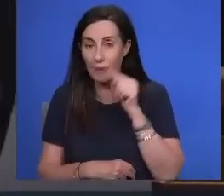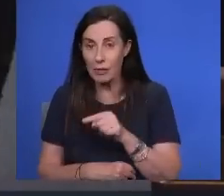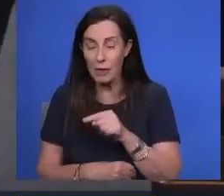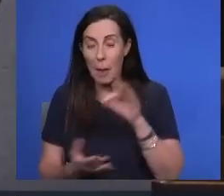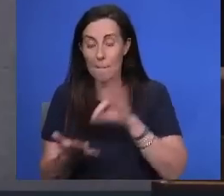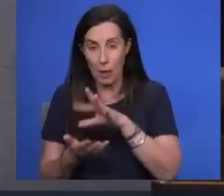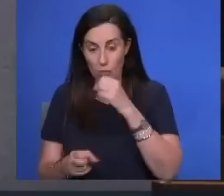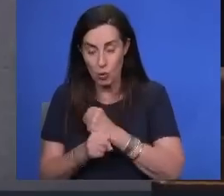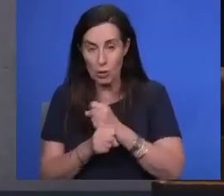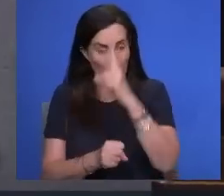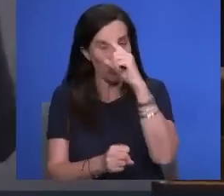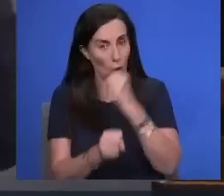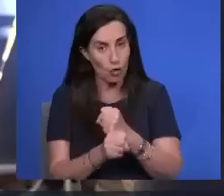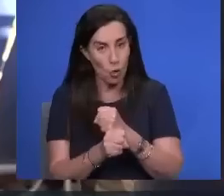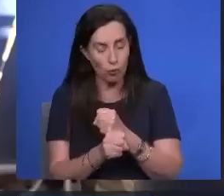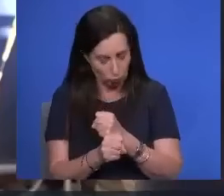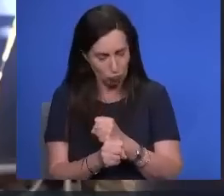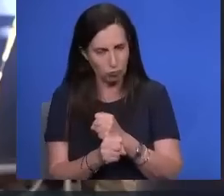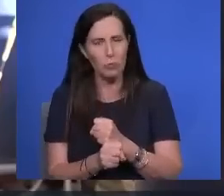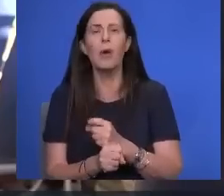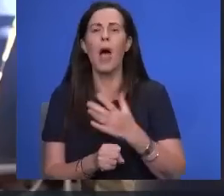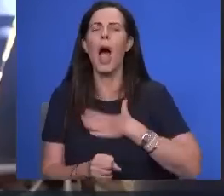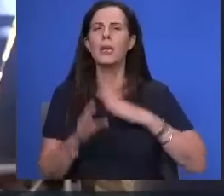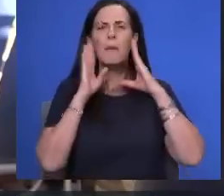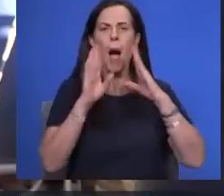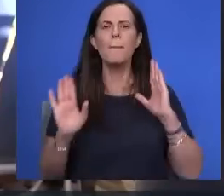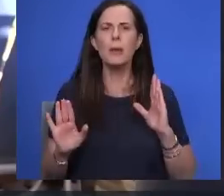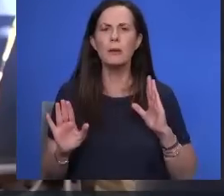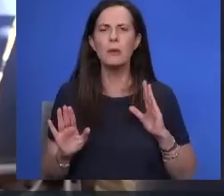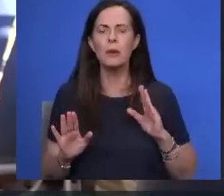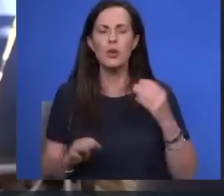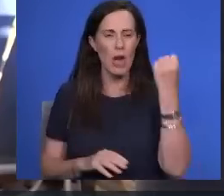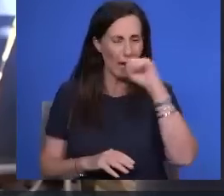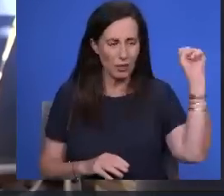שהוא יעשה בנחישות ובהחלטיות, אני מאמין שנושא הסרבנות ייעלם.